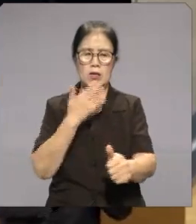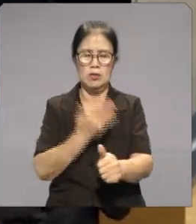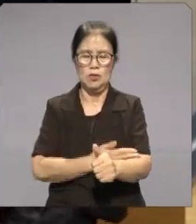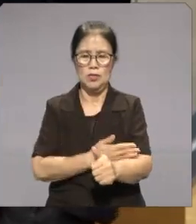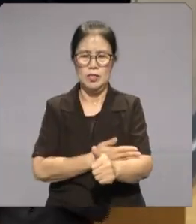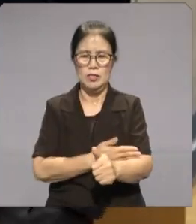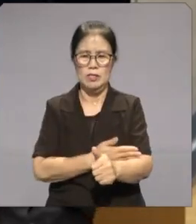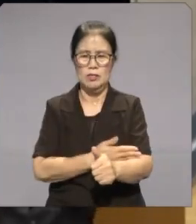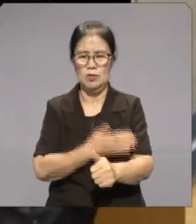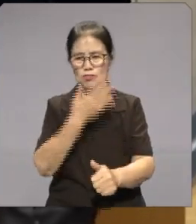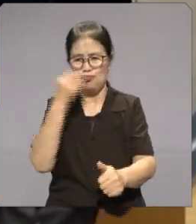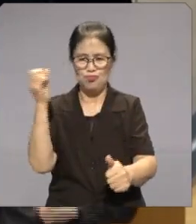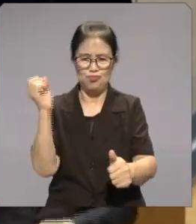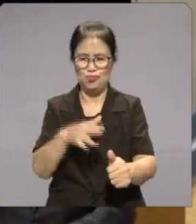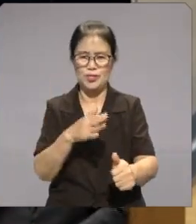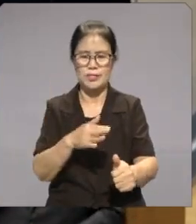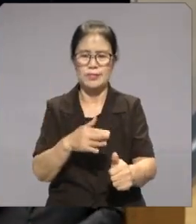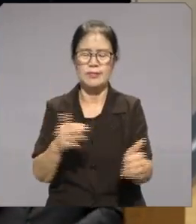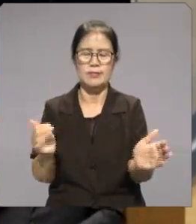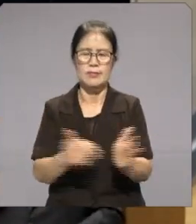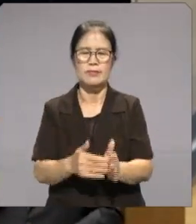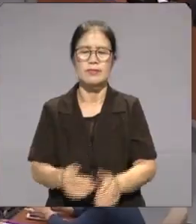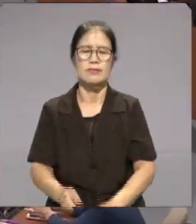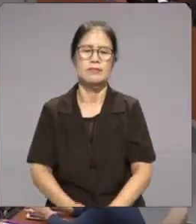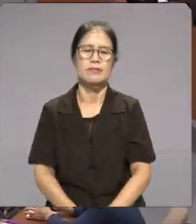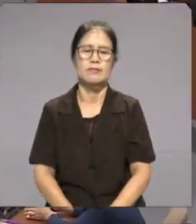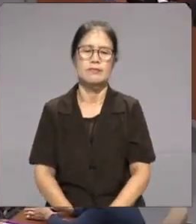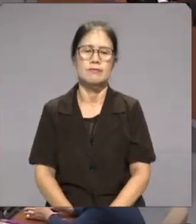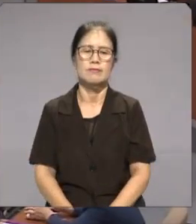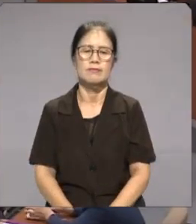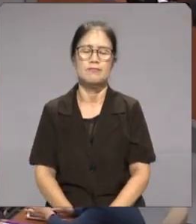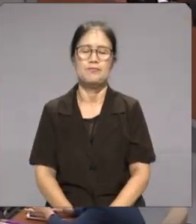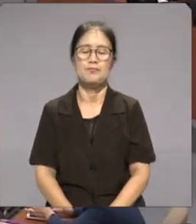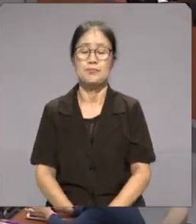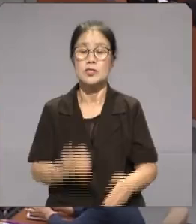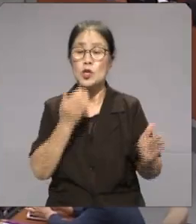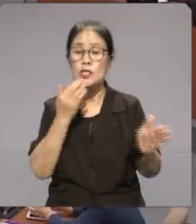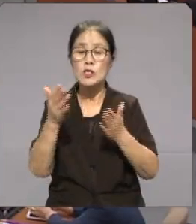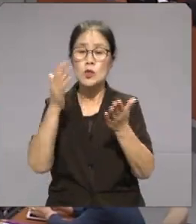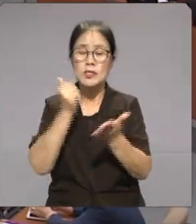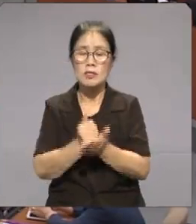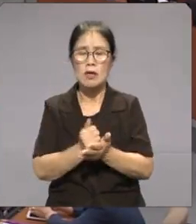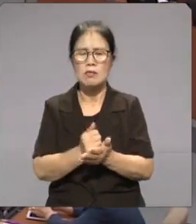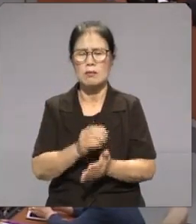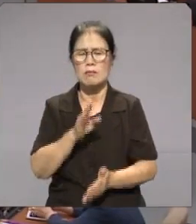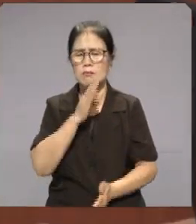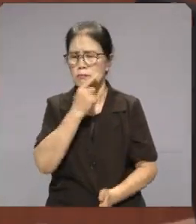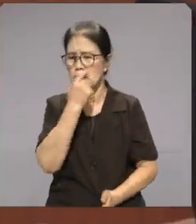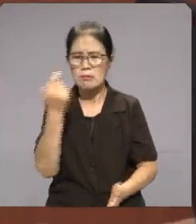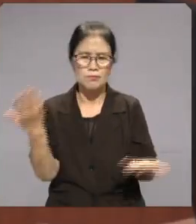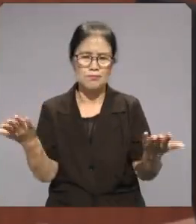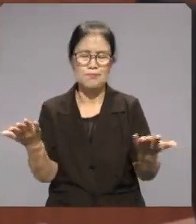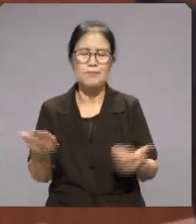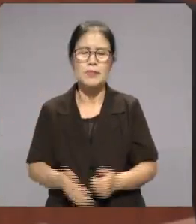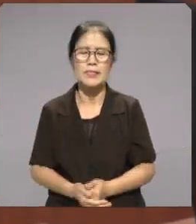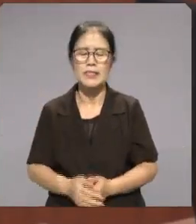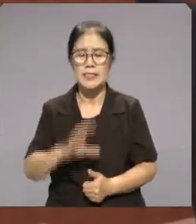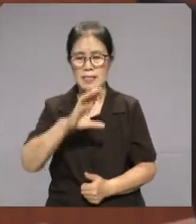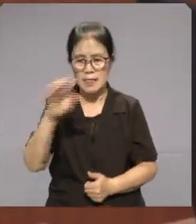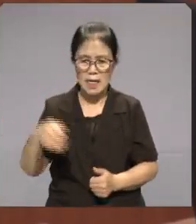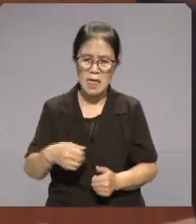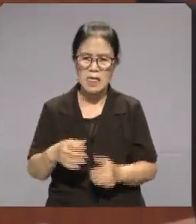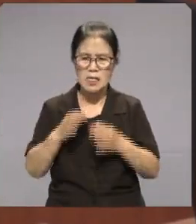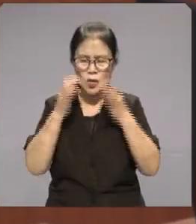도민분들의 알권리를 철저하게 무시했다 김동현 지사는 사실 무근이라며 CJ